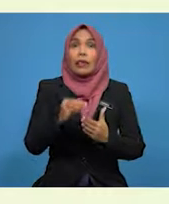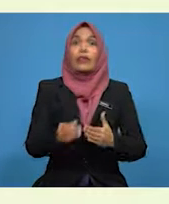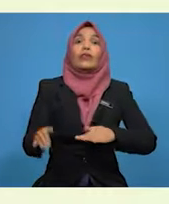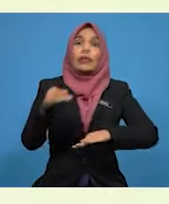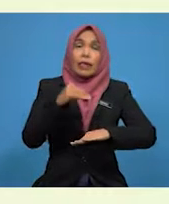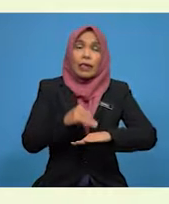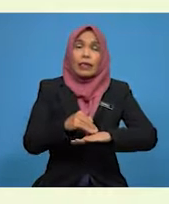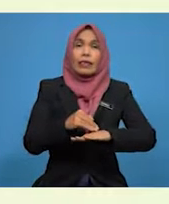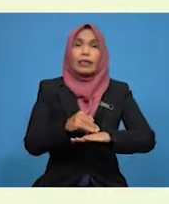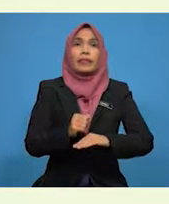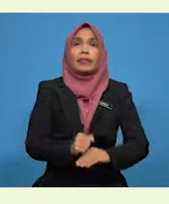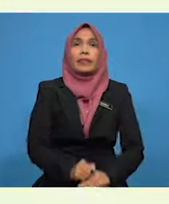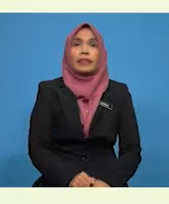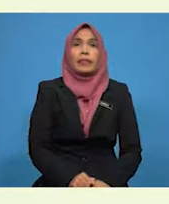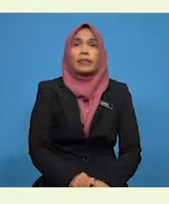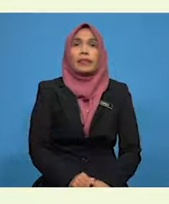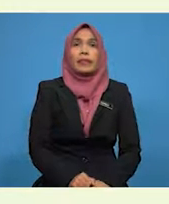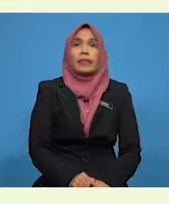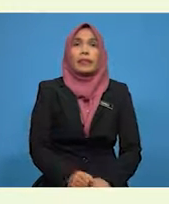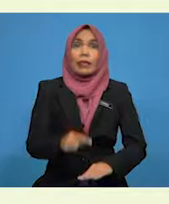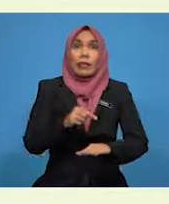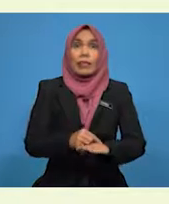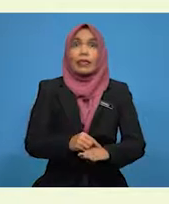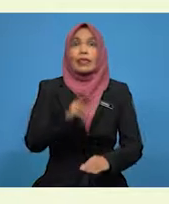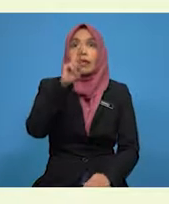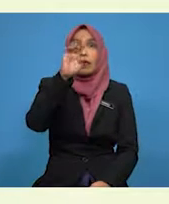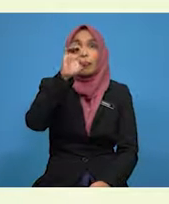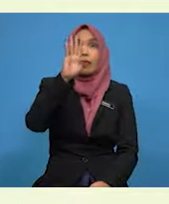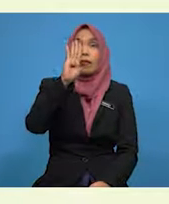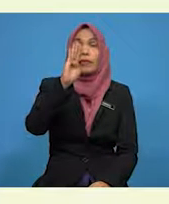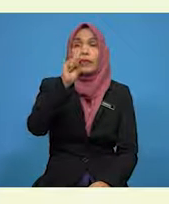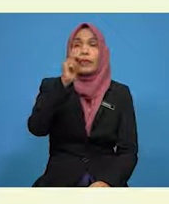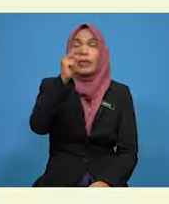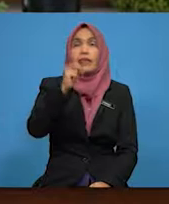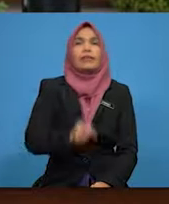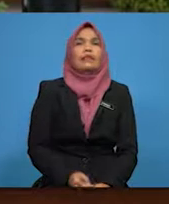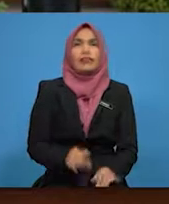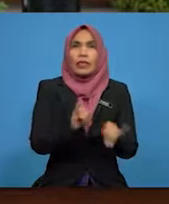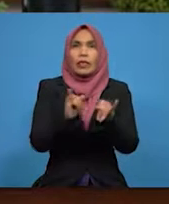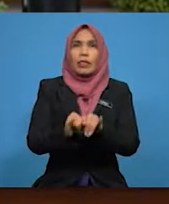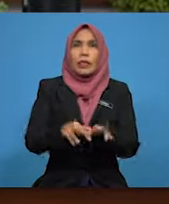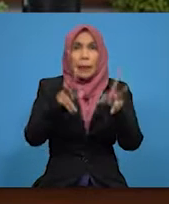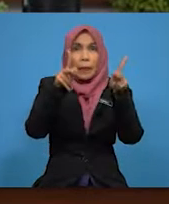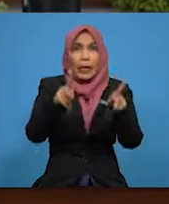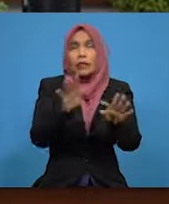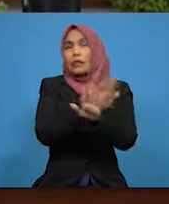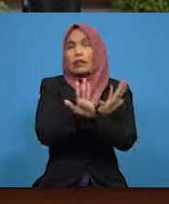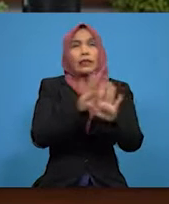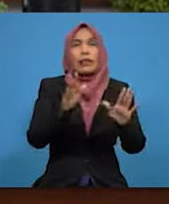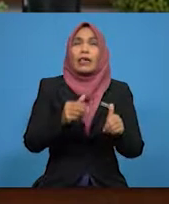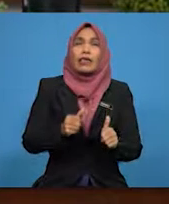atau menaikkan auger, iaitu palung makanan automatik di reban tertutup. Jika pekerja